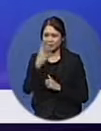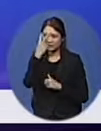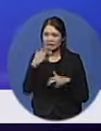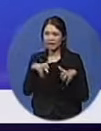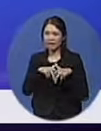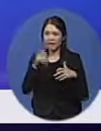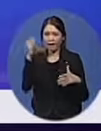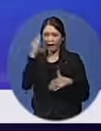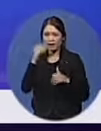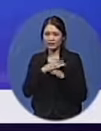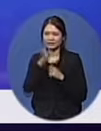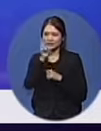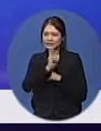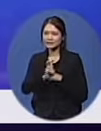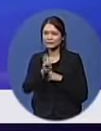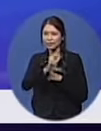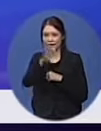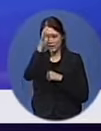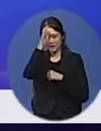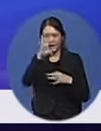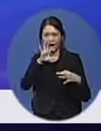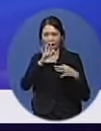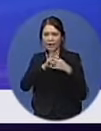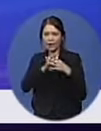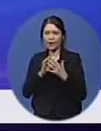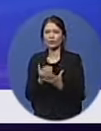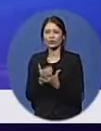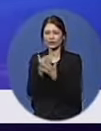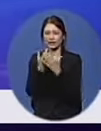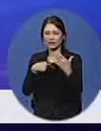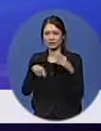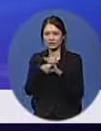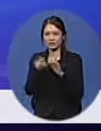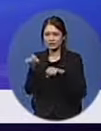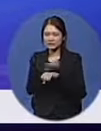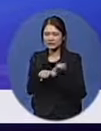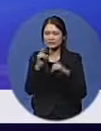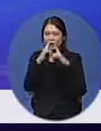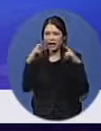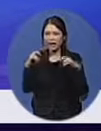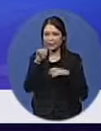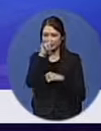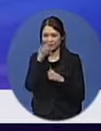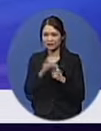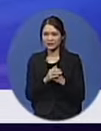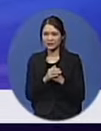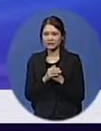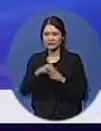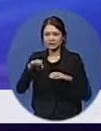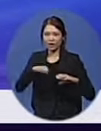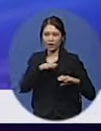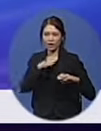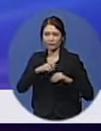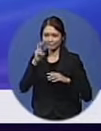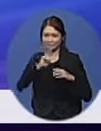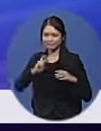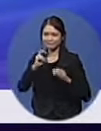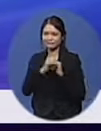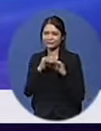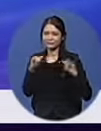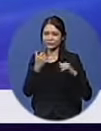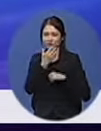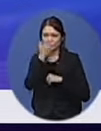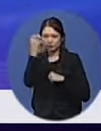시각장애 학생들의 음악적 재능을 이끌어주기 위한 특별한 캠프가 열렸습니다. 연주자의 꿈을 키우는